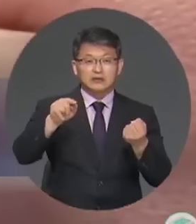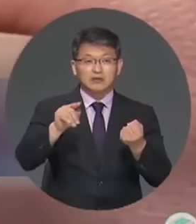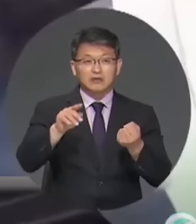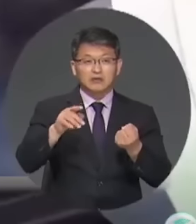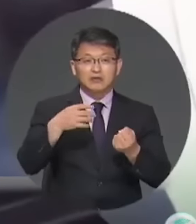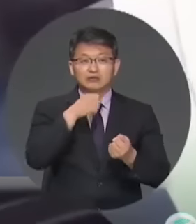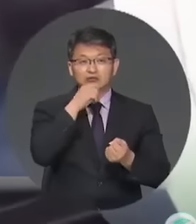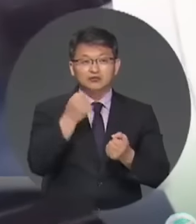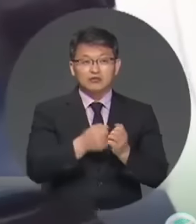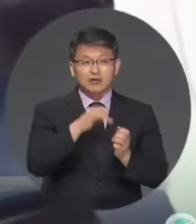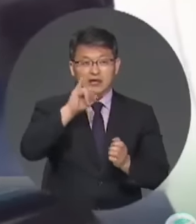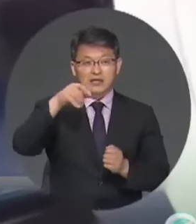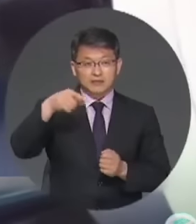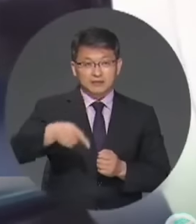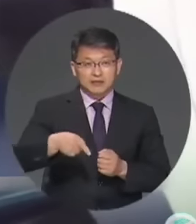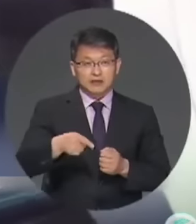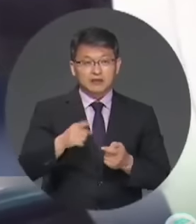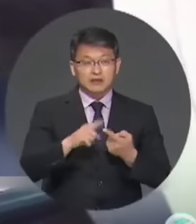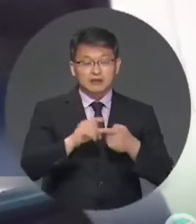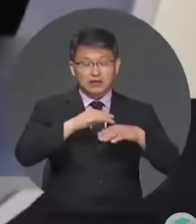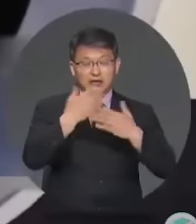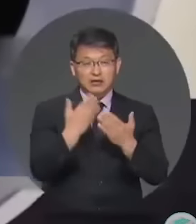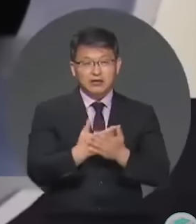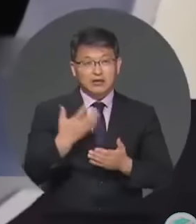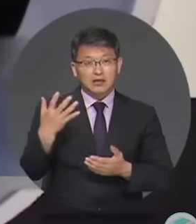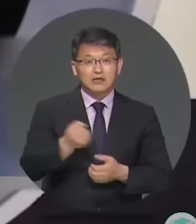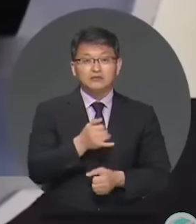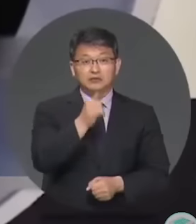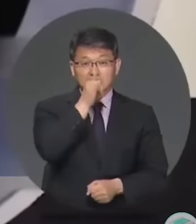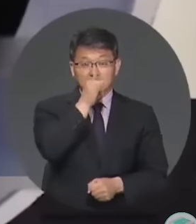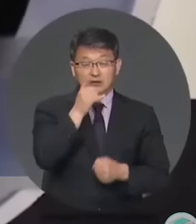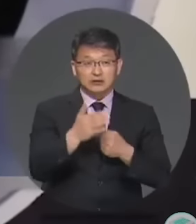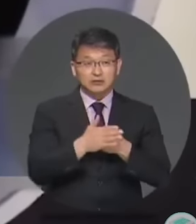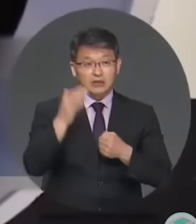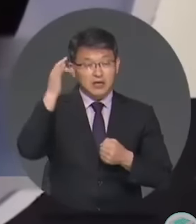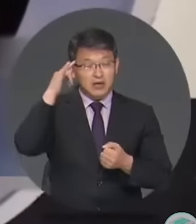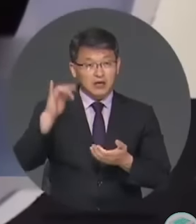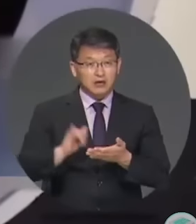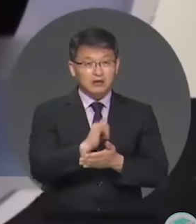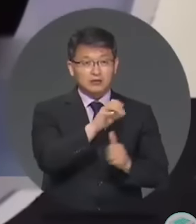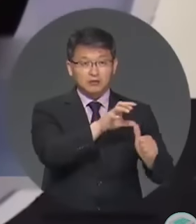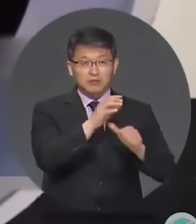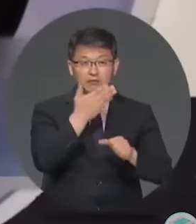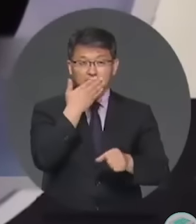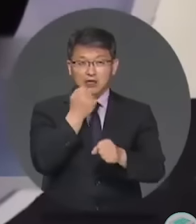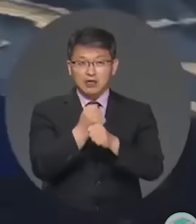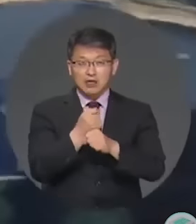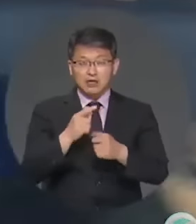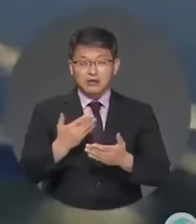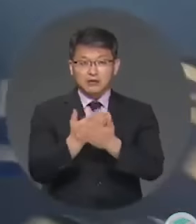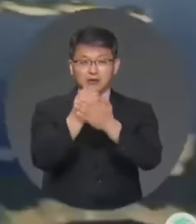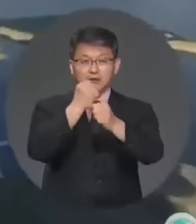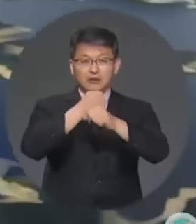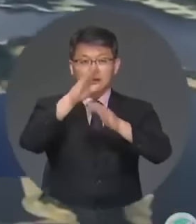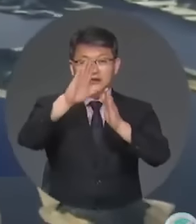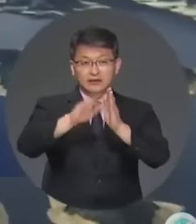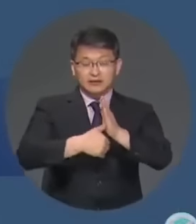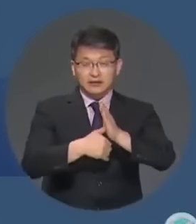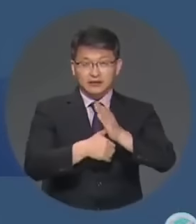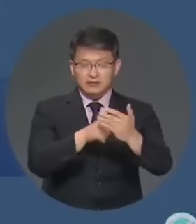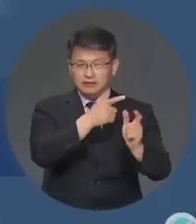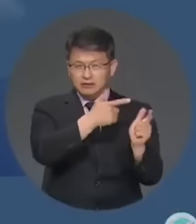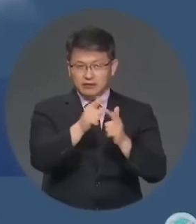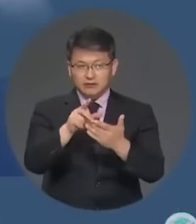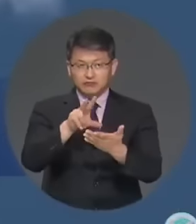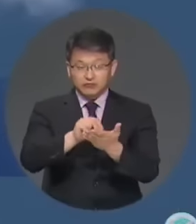데이터베이스 IP를 이제 모두 보유하고 있고요. 또 항공 엔진을 활용할 수 뿐만 아니라 개발 과정에서 이제